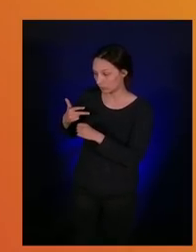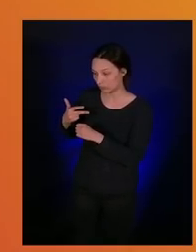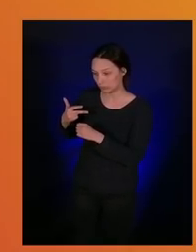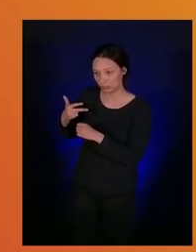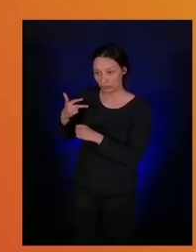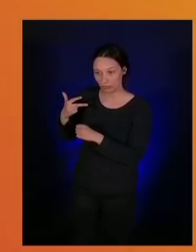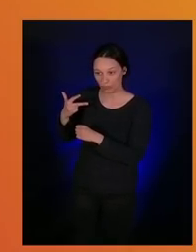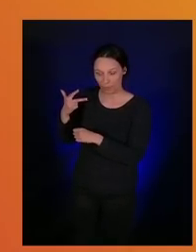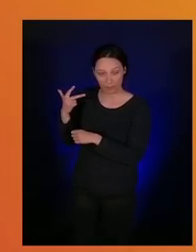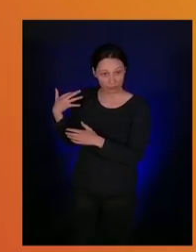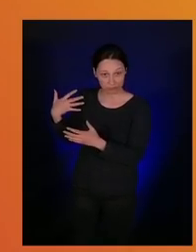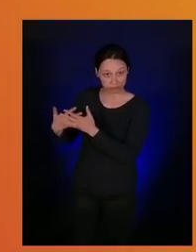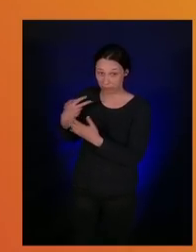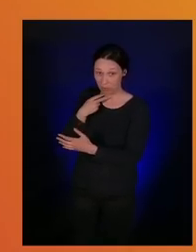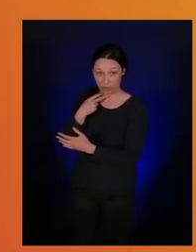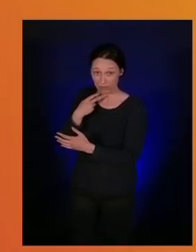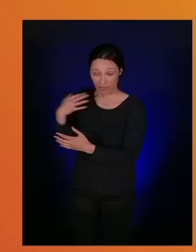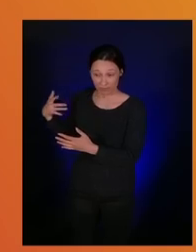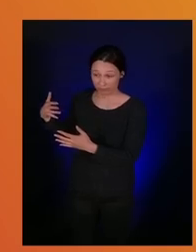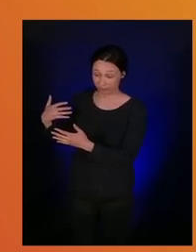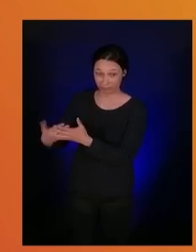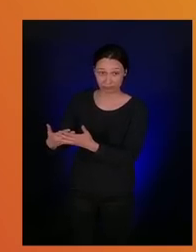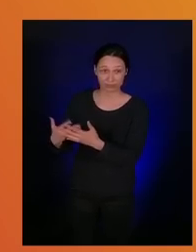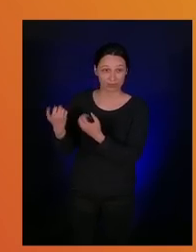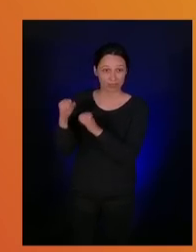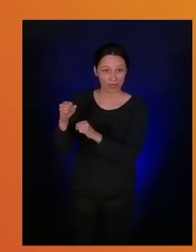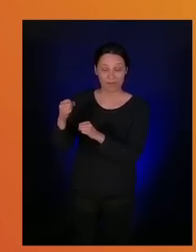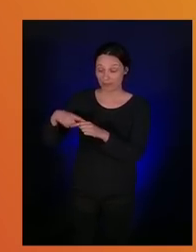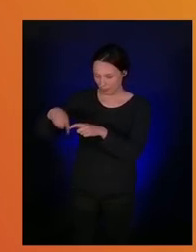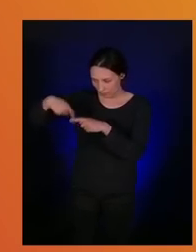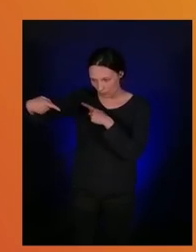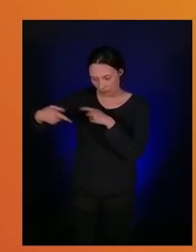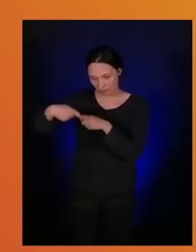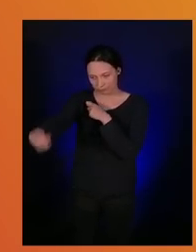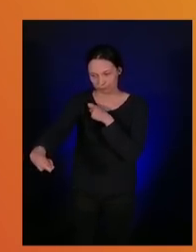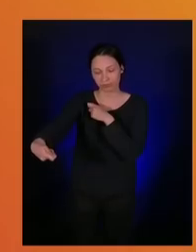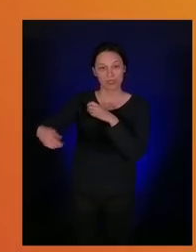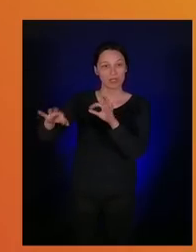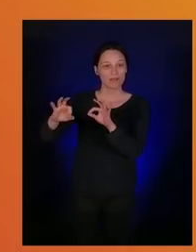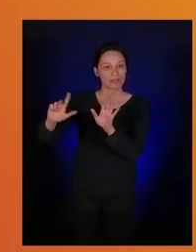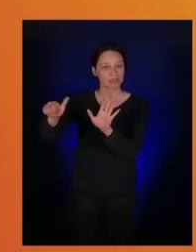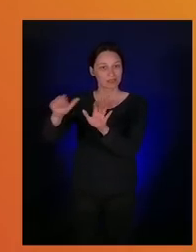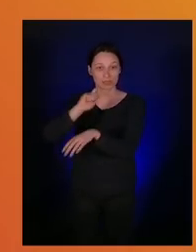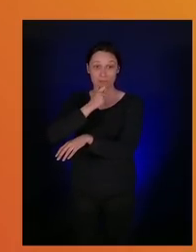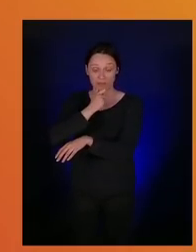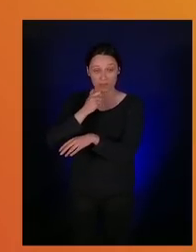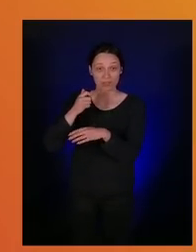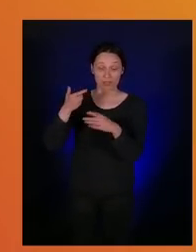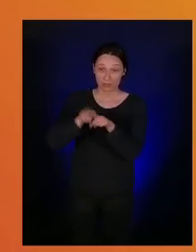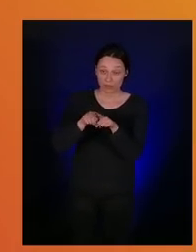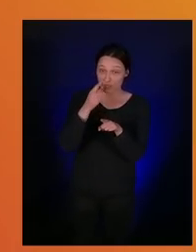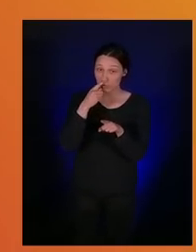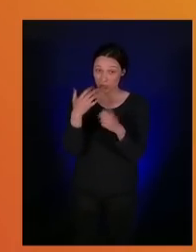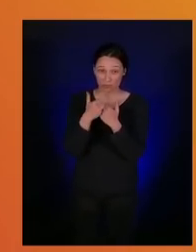Le RIP, c'est totalement contradictoire avec la grève qui a été reconduite depuis le 6 mars, contradictoire avec le blocage économique que les salariés de nos syndicats